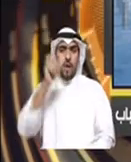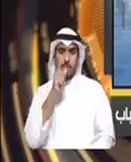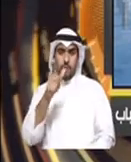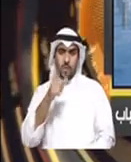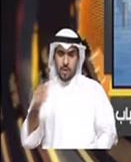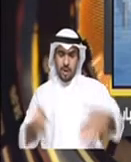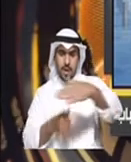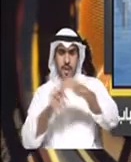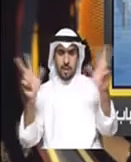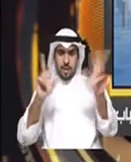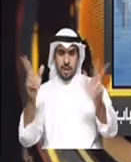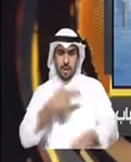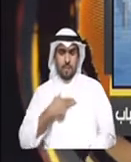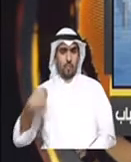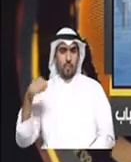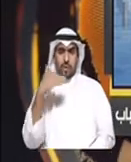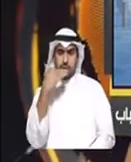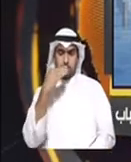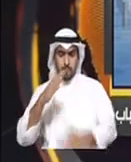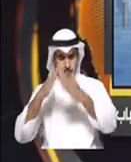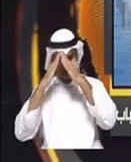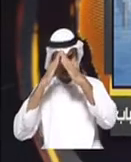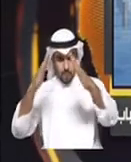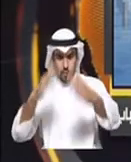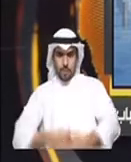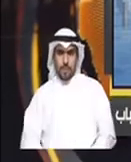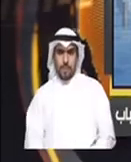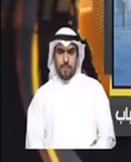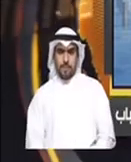والإعلام في وزارة الشباب سيد ناصر العرفج، كل الشكر لك.